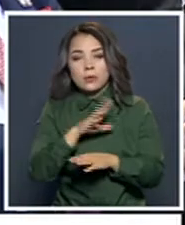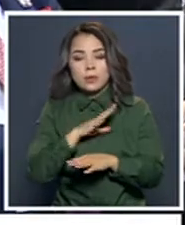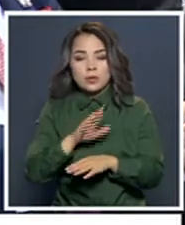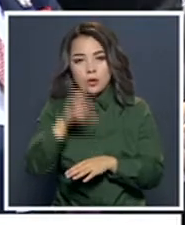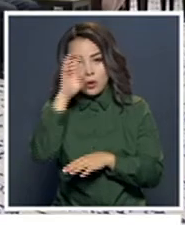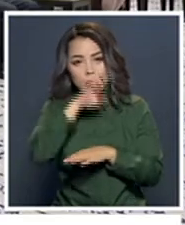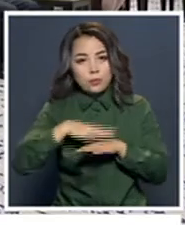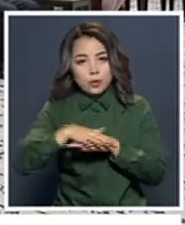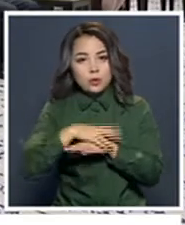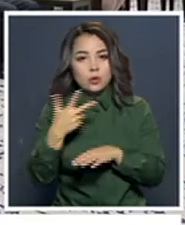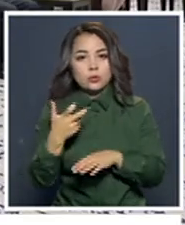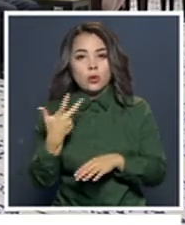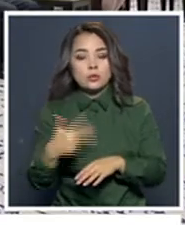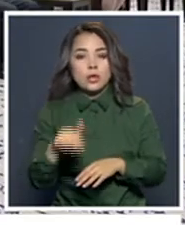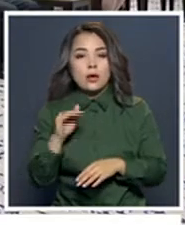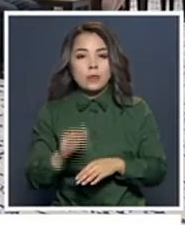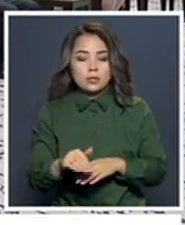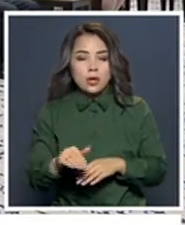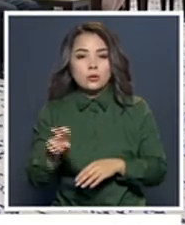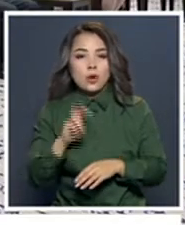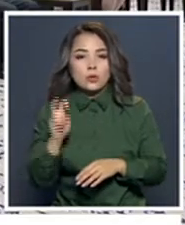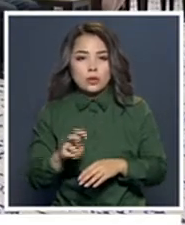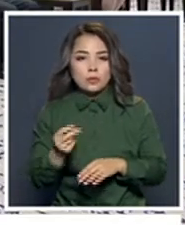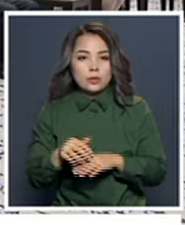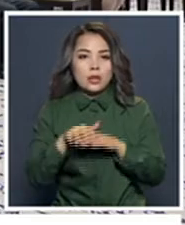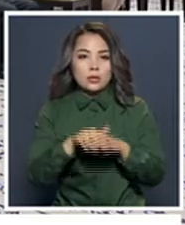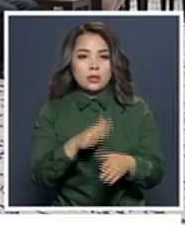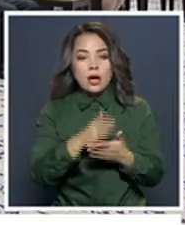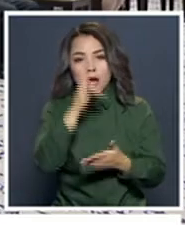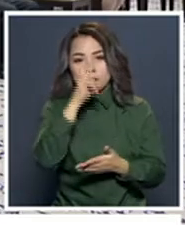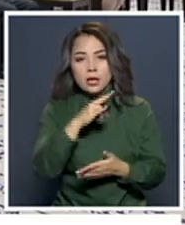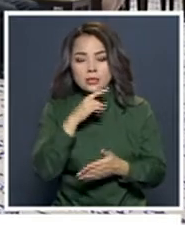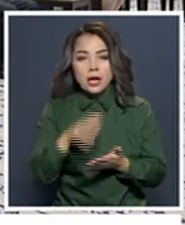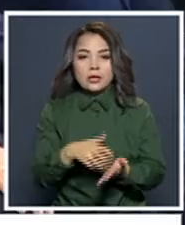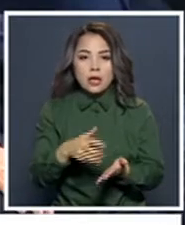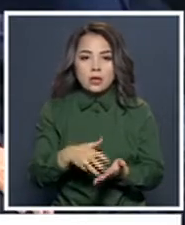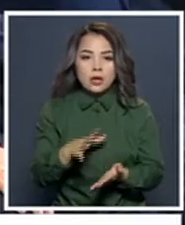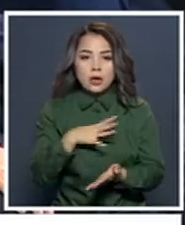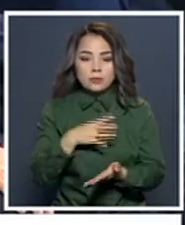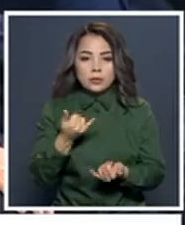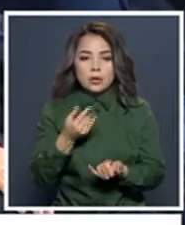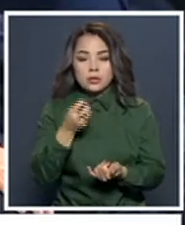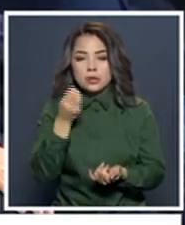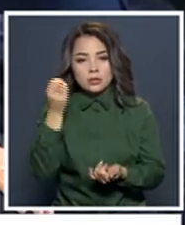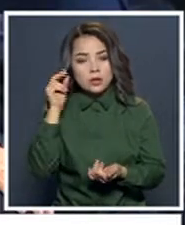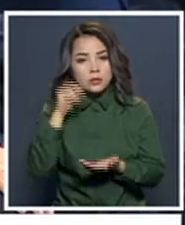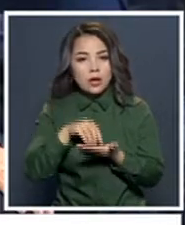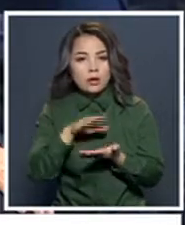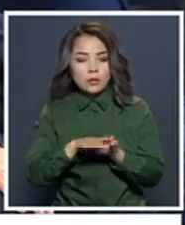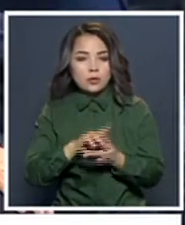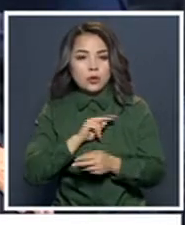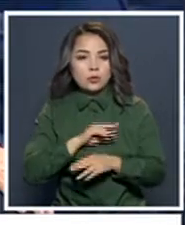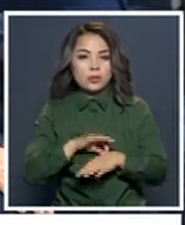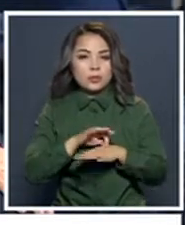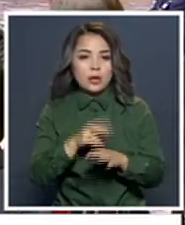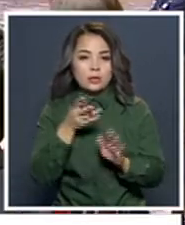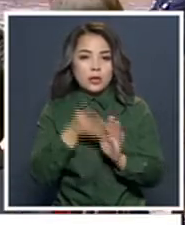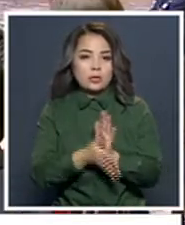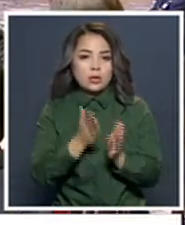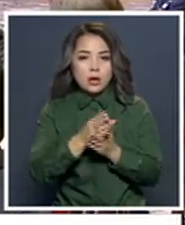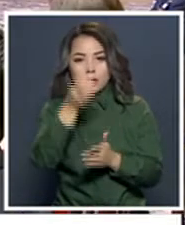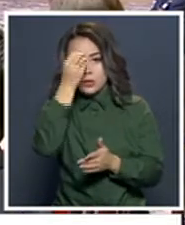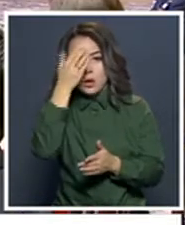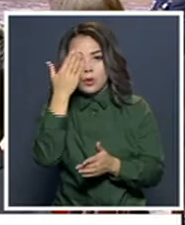330 мың доллар бөлген. Қаржы Қазақстанның археологиялық және құнды жәдігерлерін цифрландыруға жұмсалады. Мұнан бөлек Жапонияның мәдени